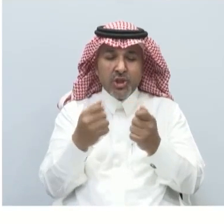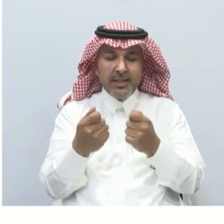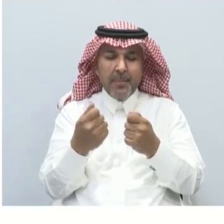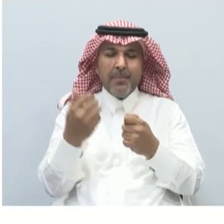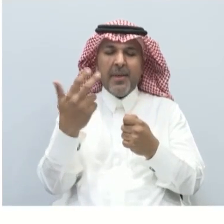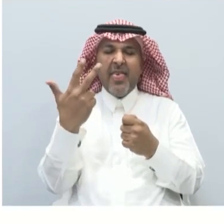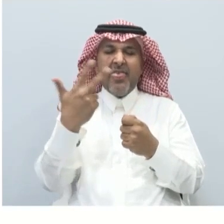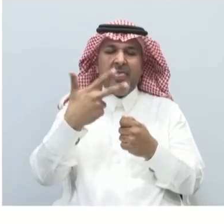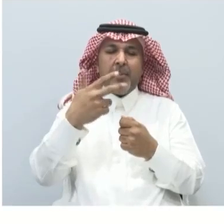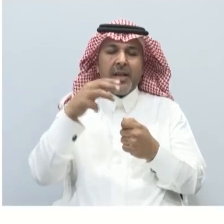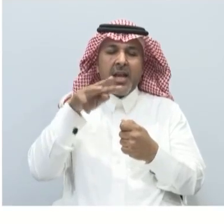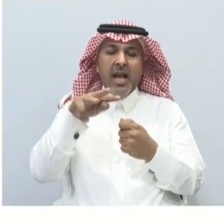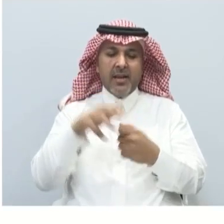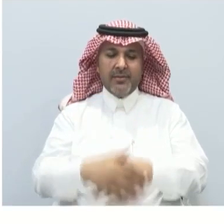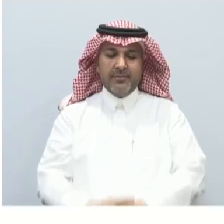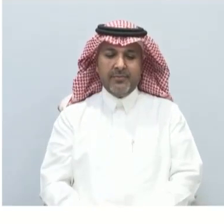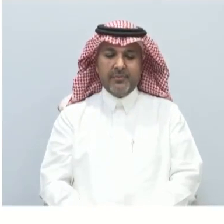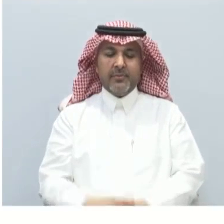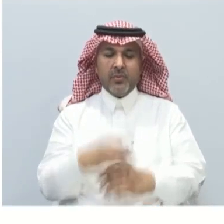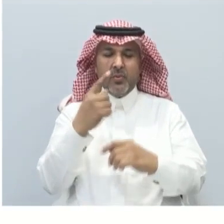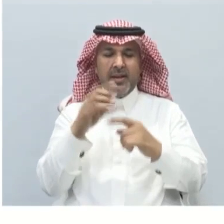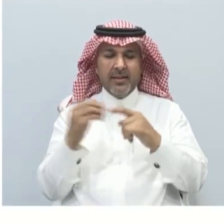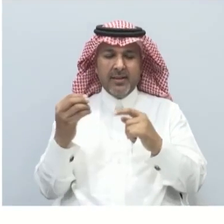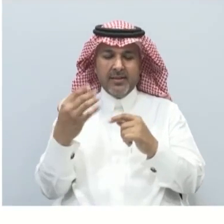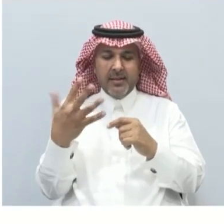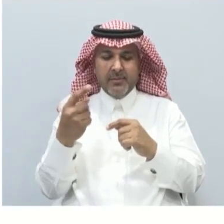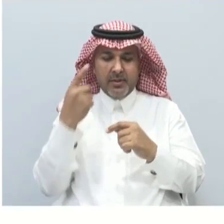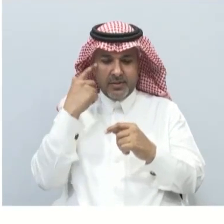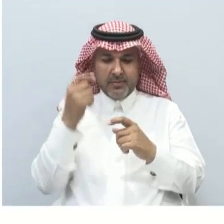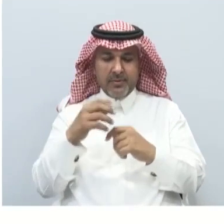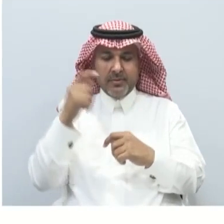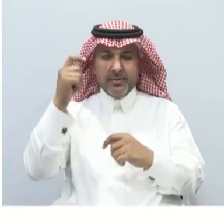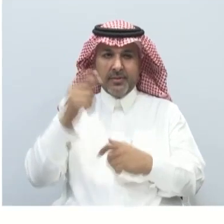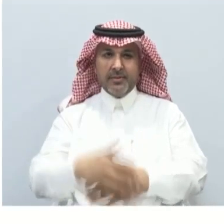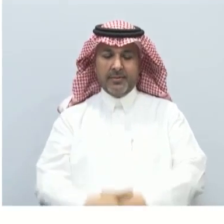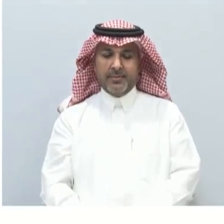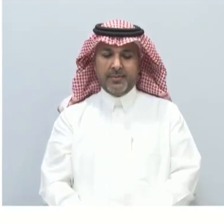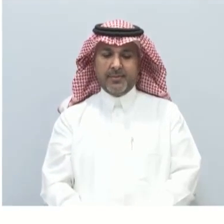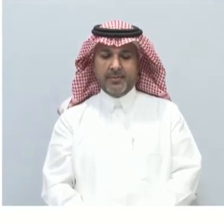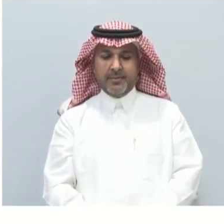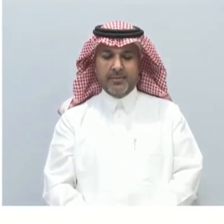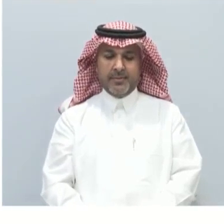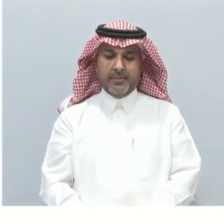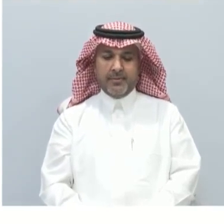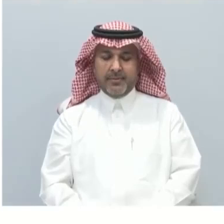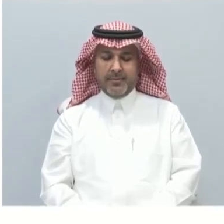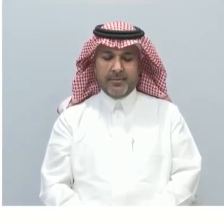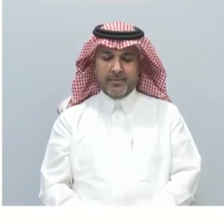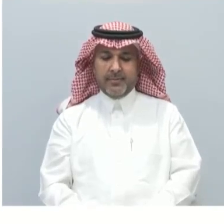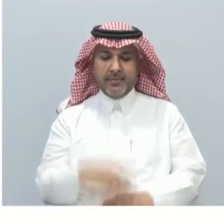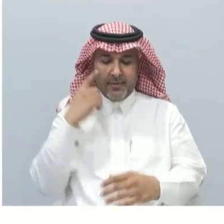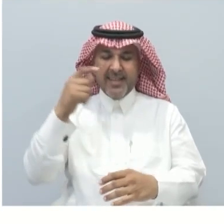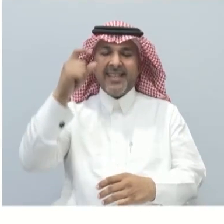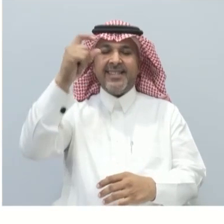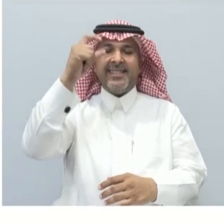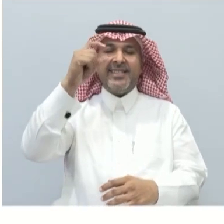وواحد ناقصا 15% الكل اس تي يعني يصير 85% فبالتالي واضح من الجواب